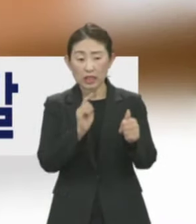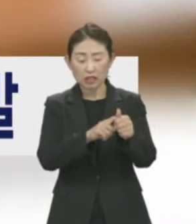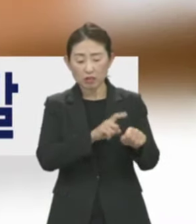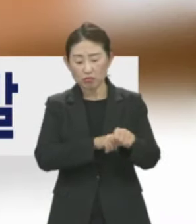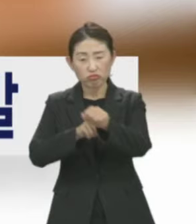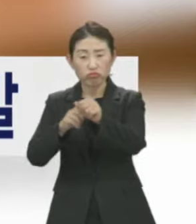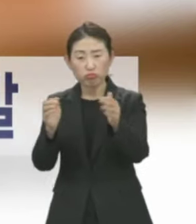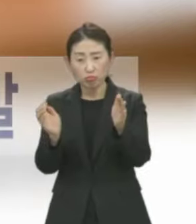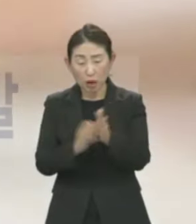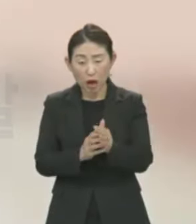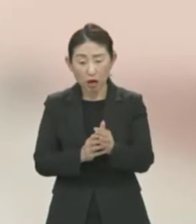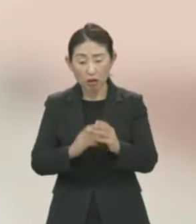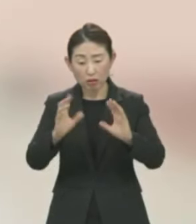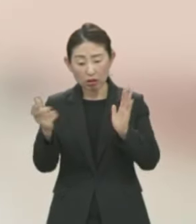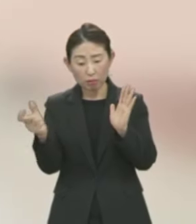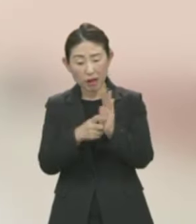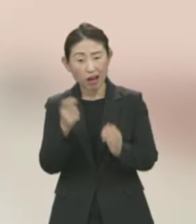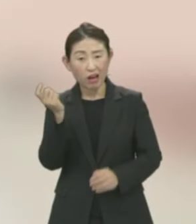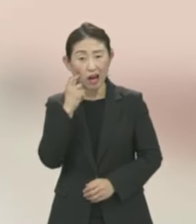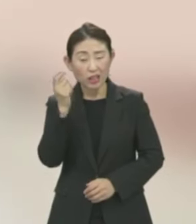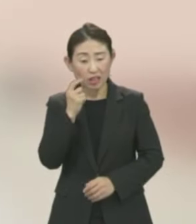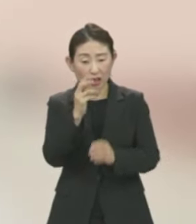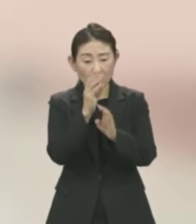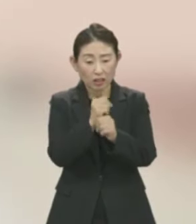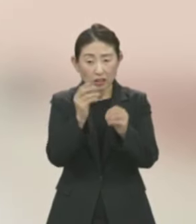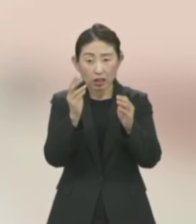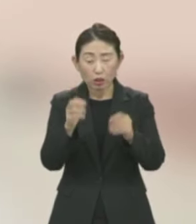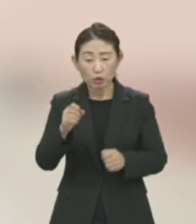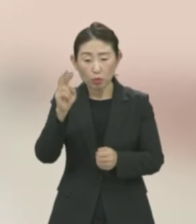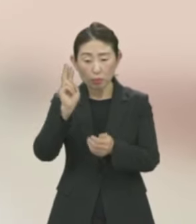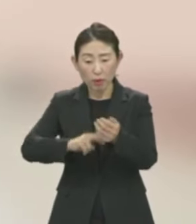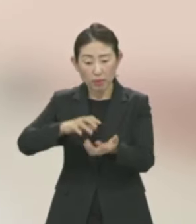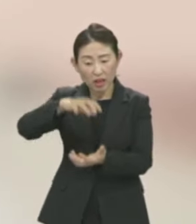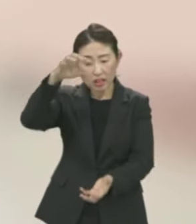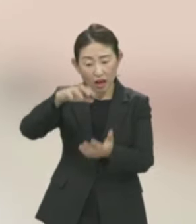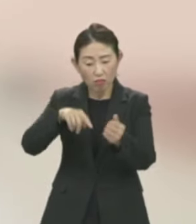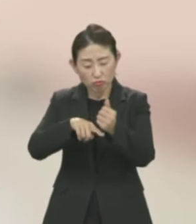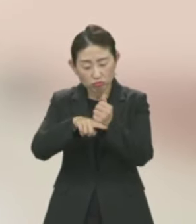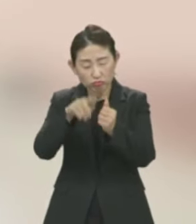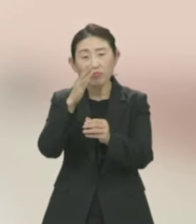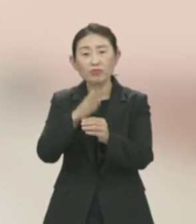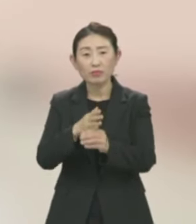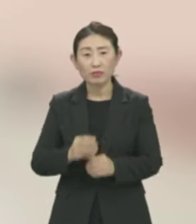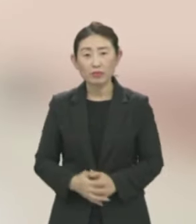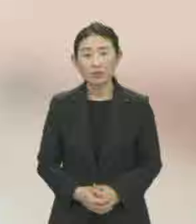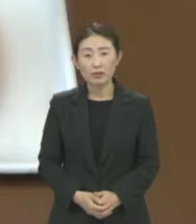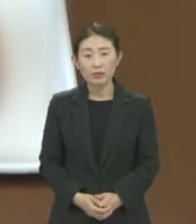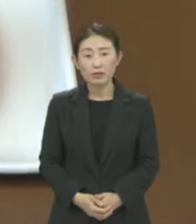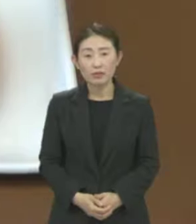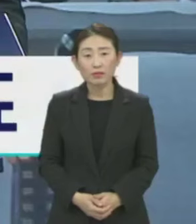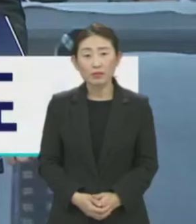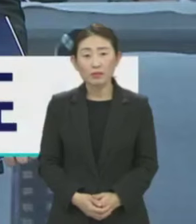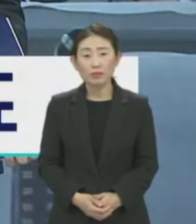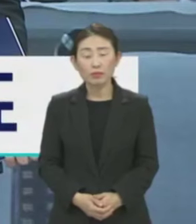형사 입건해 원산지를 속여 판매한 기간과 유통된 양 등을 조사하고 있습니다.